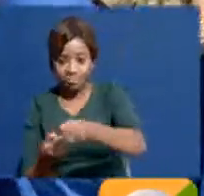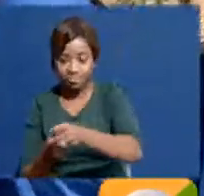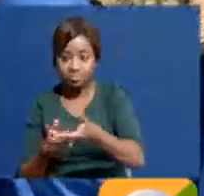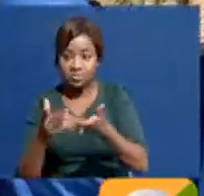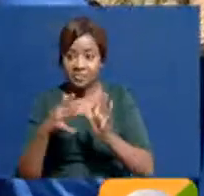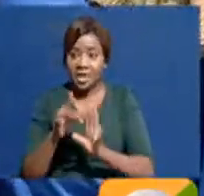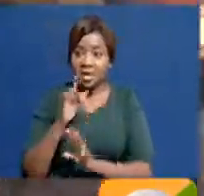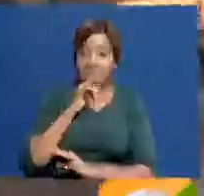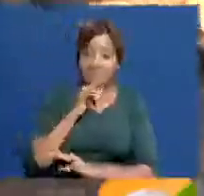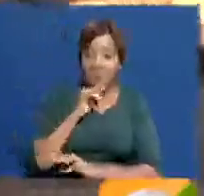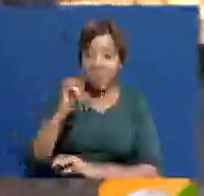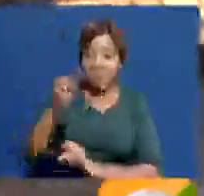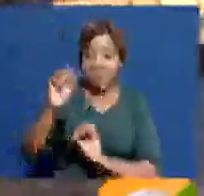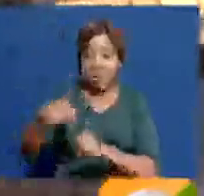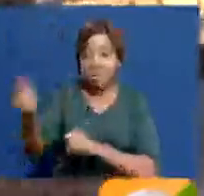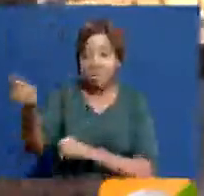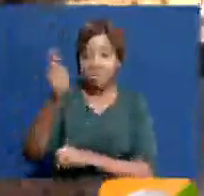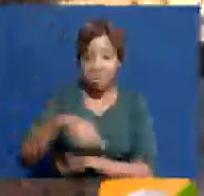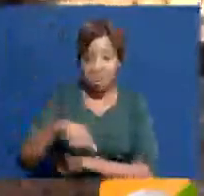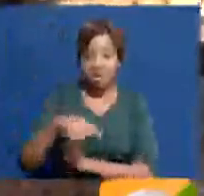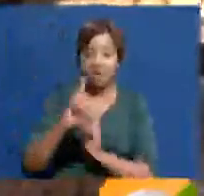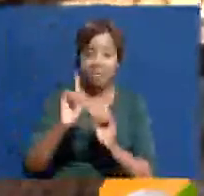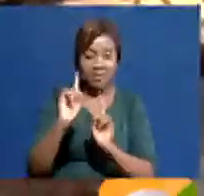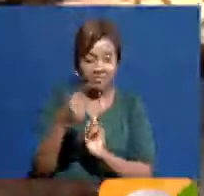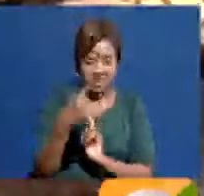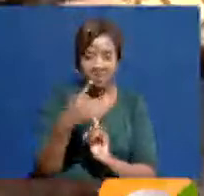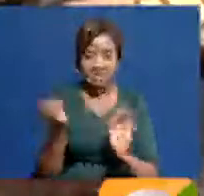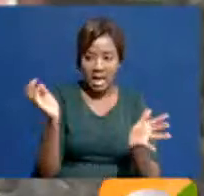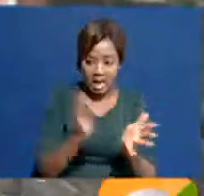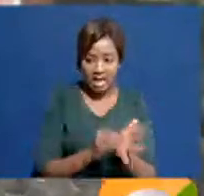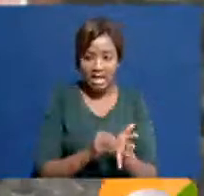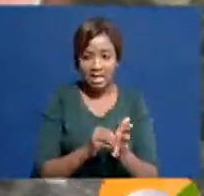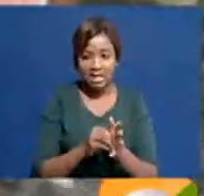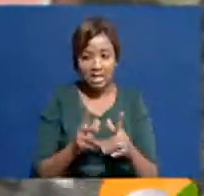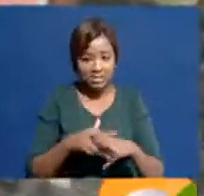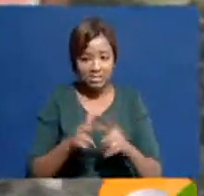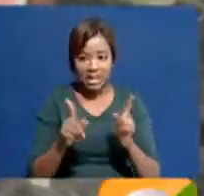ready to go back home, but he will have to start life afresh.